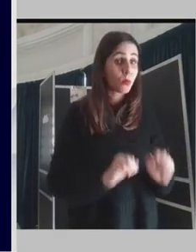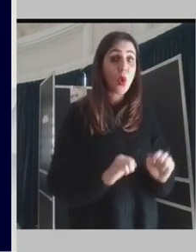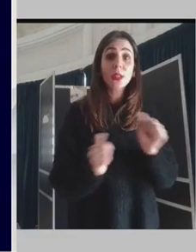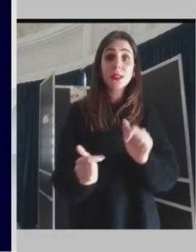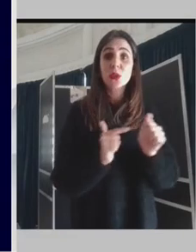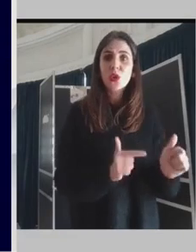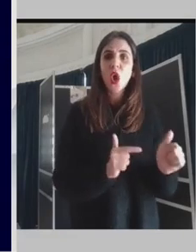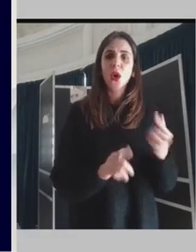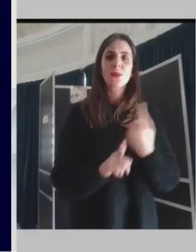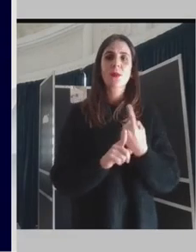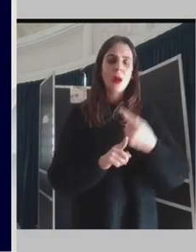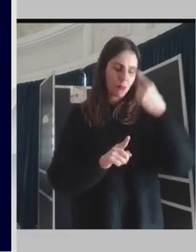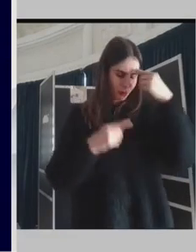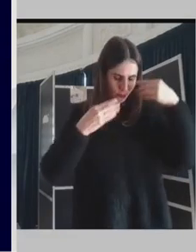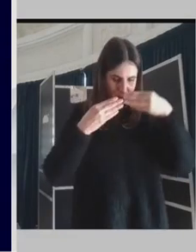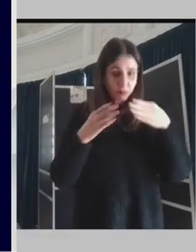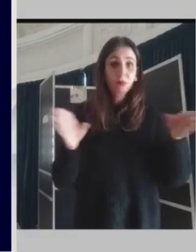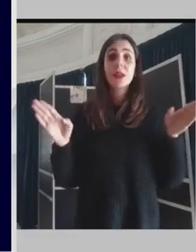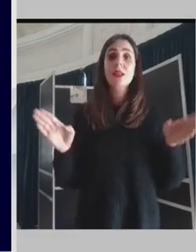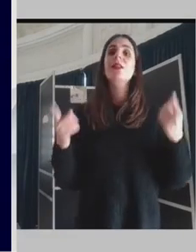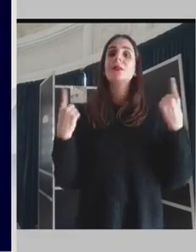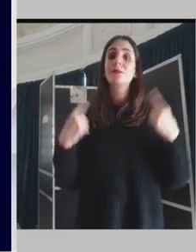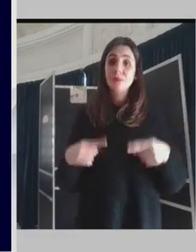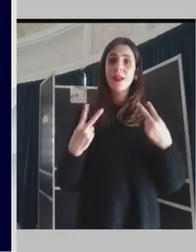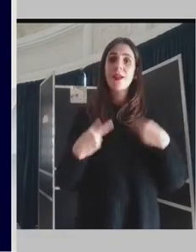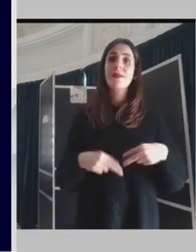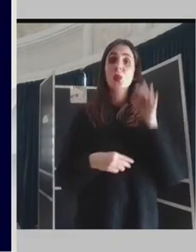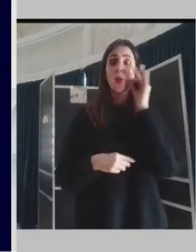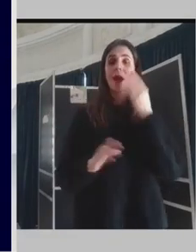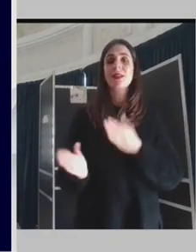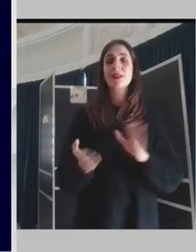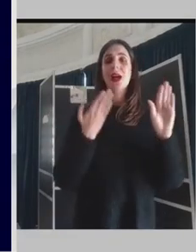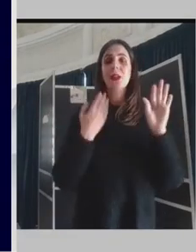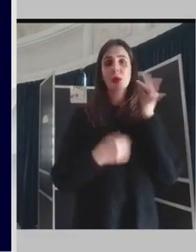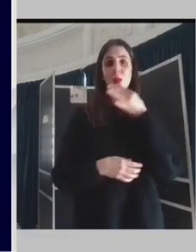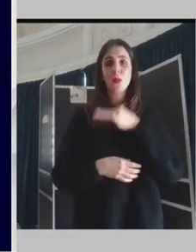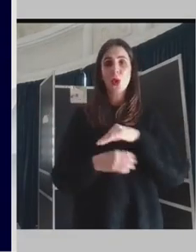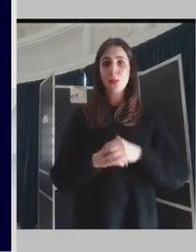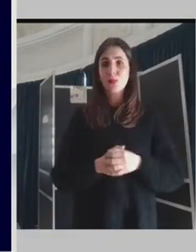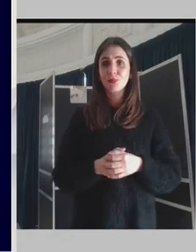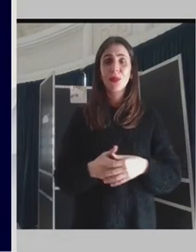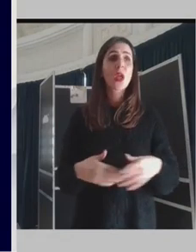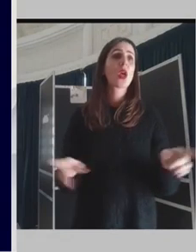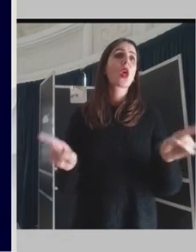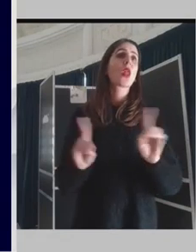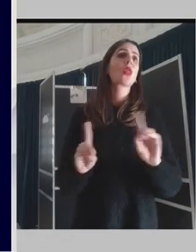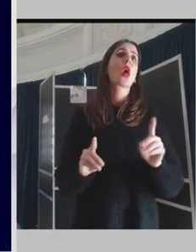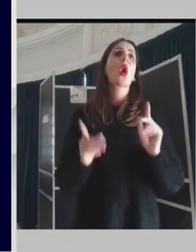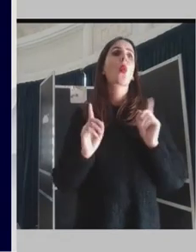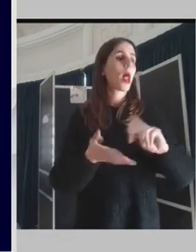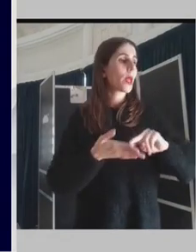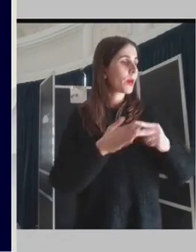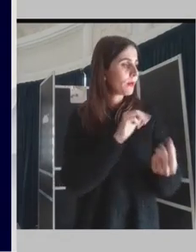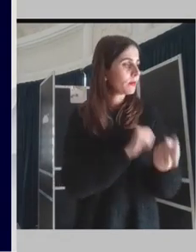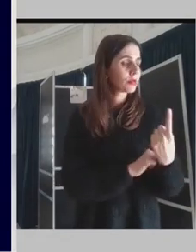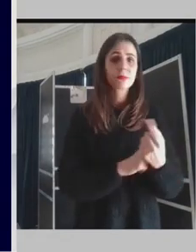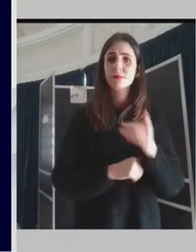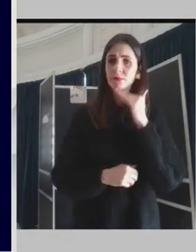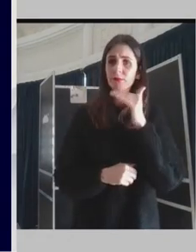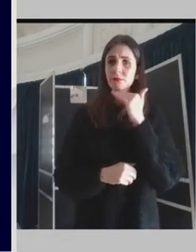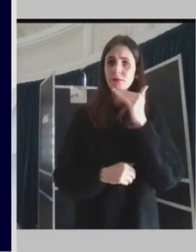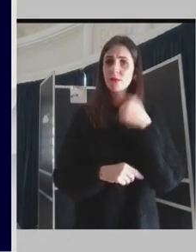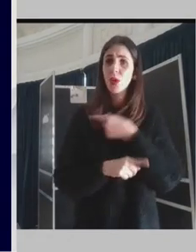360 gradi, questo serve a salvare vite umane, indipendentemente da quello che è la problematica in quel momento. Poi è ovvio